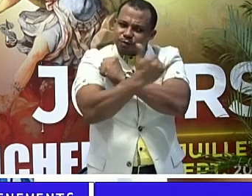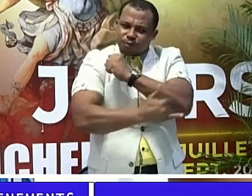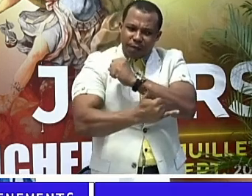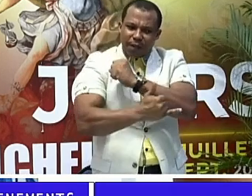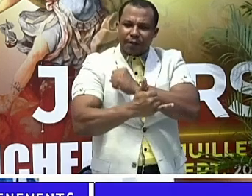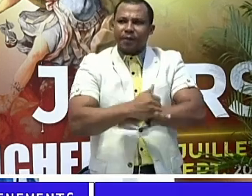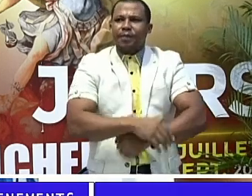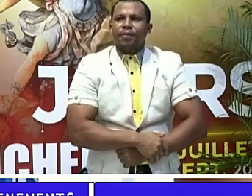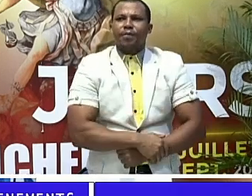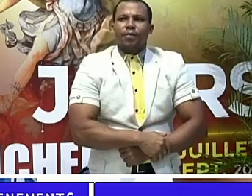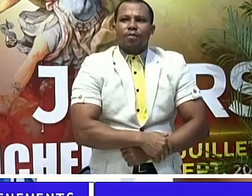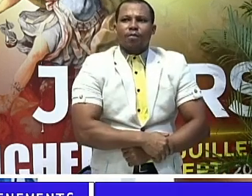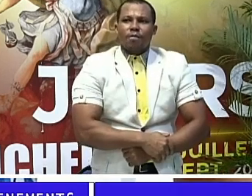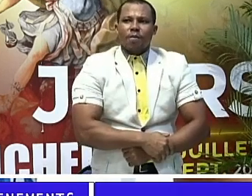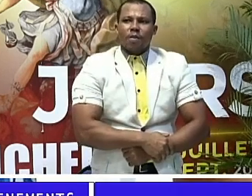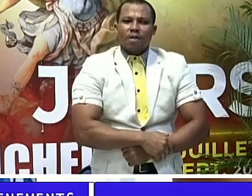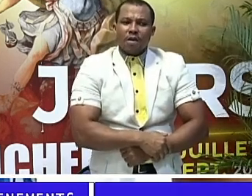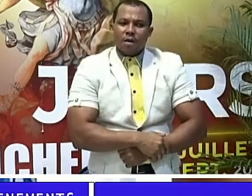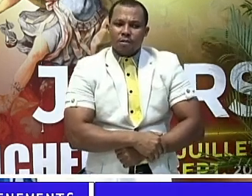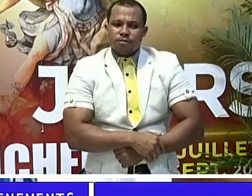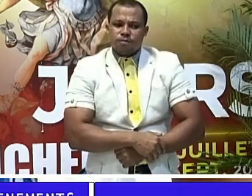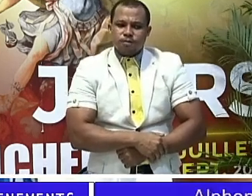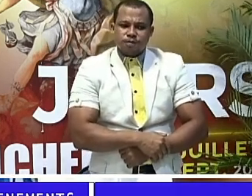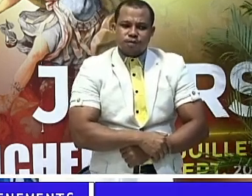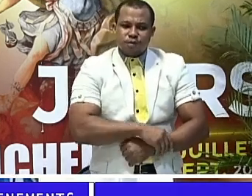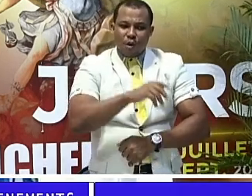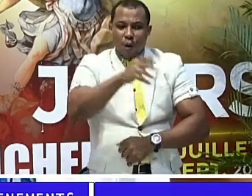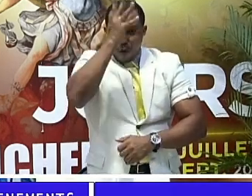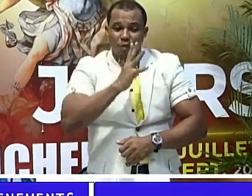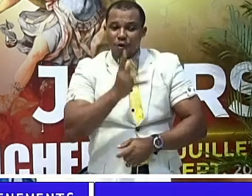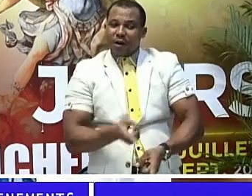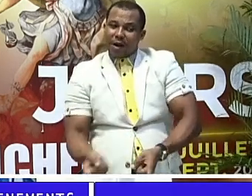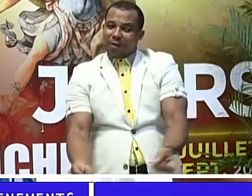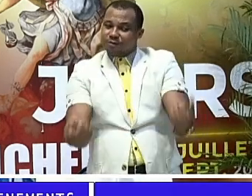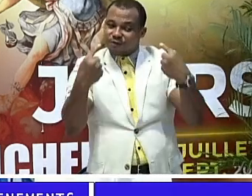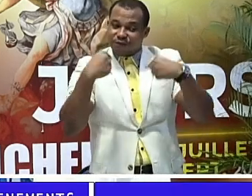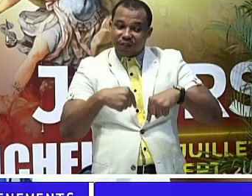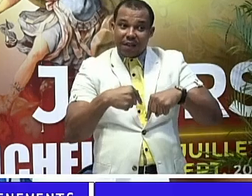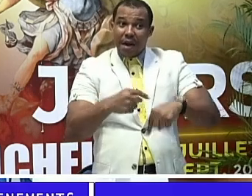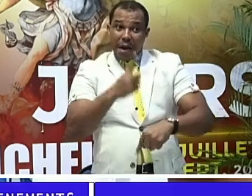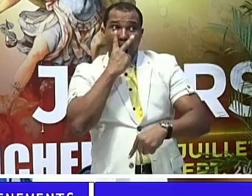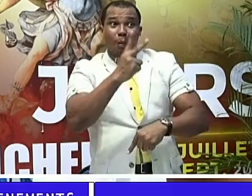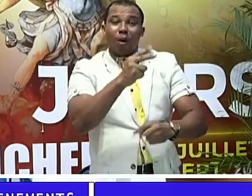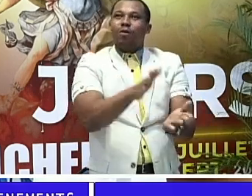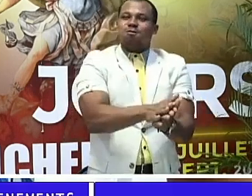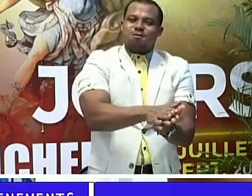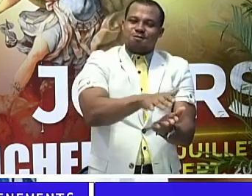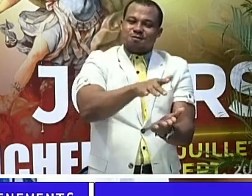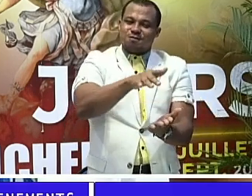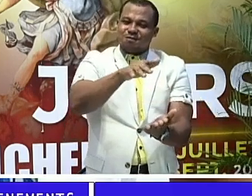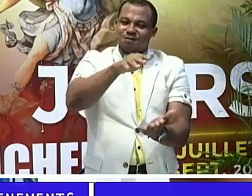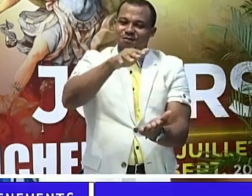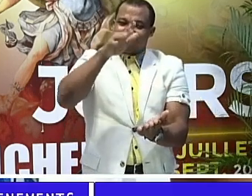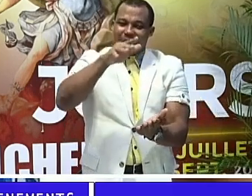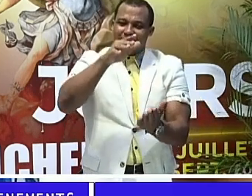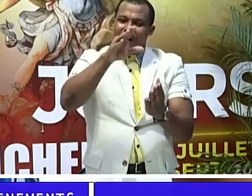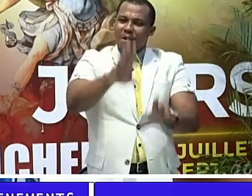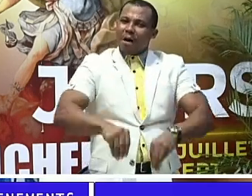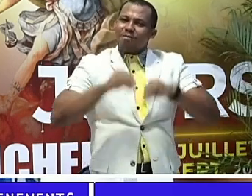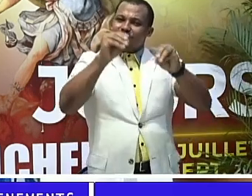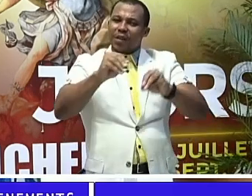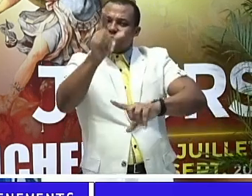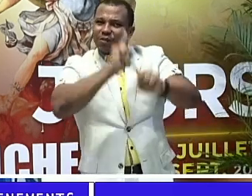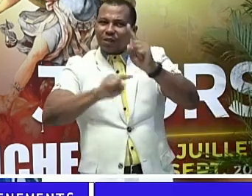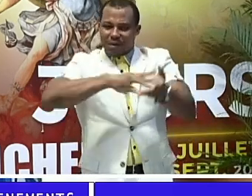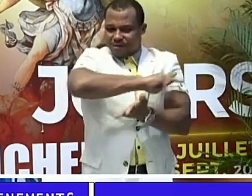langue. Ils viendront et ils verront ma gloire. Je mettrai un signe au milieu